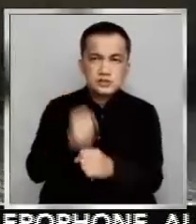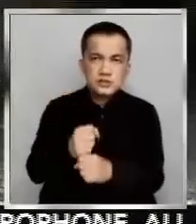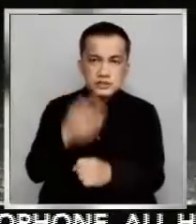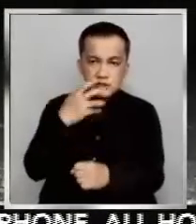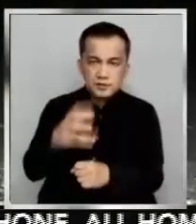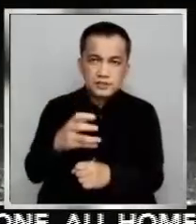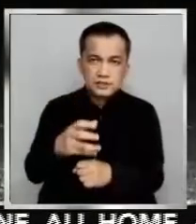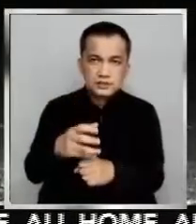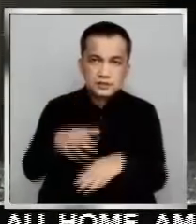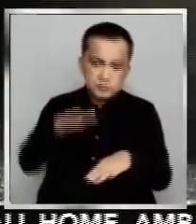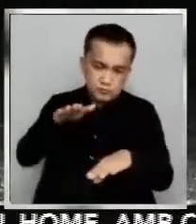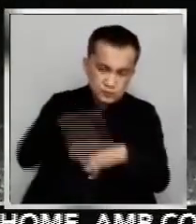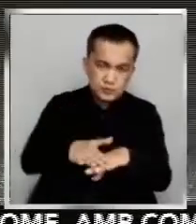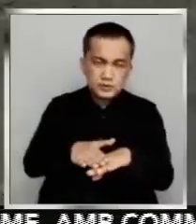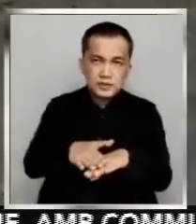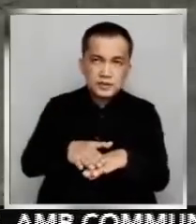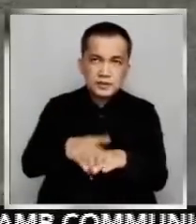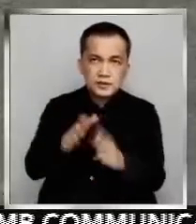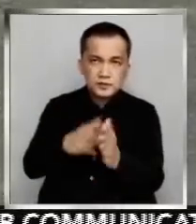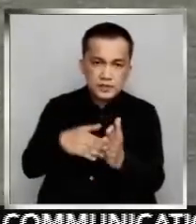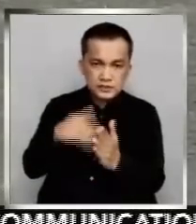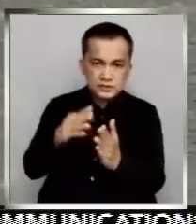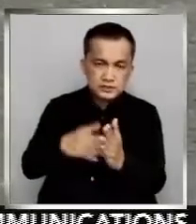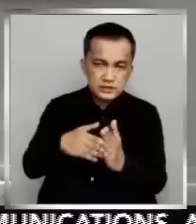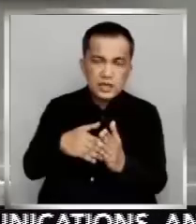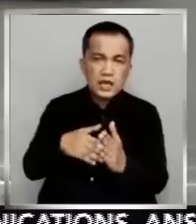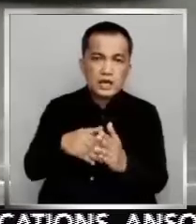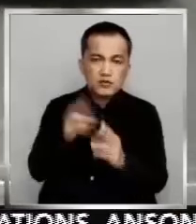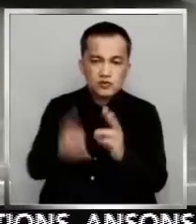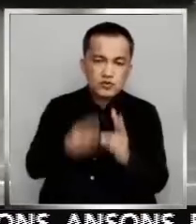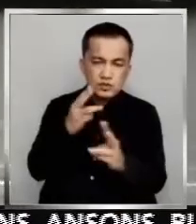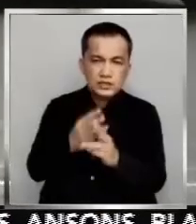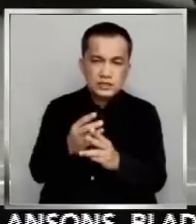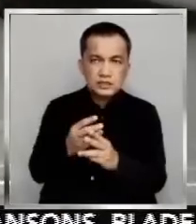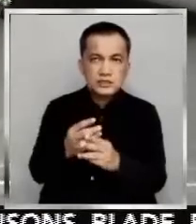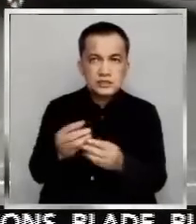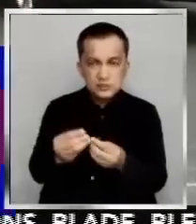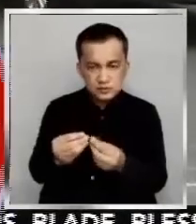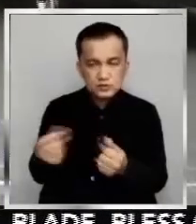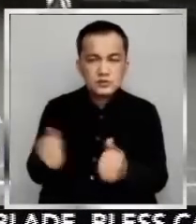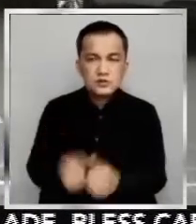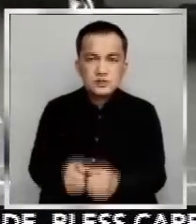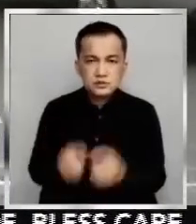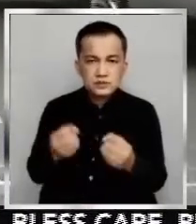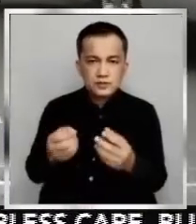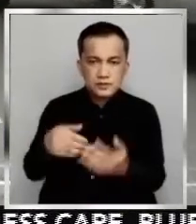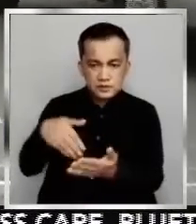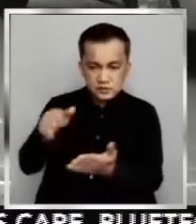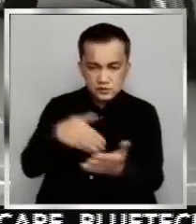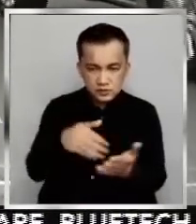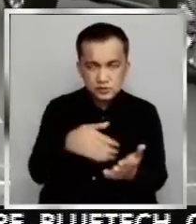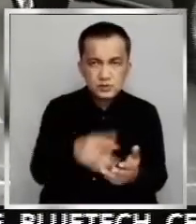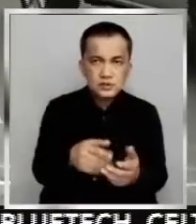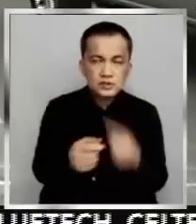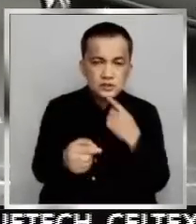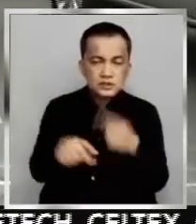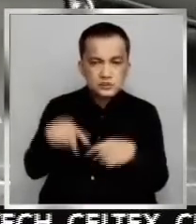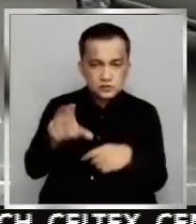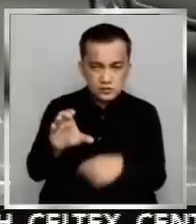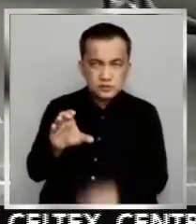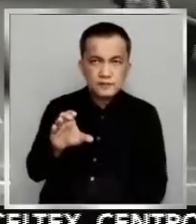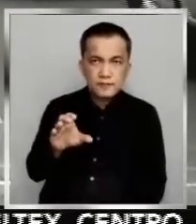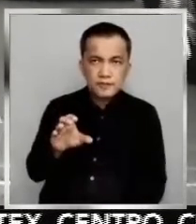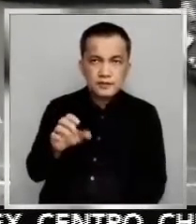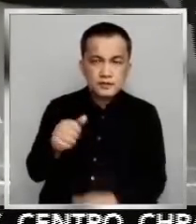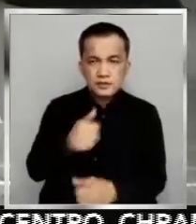kumakapit yung mga painting sa gulong. Kaya so nagpe-paid. Sa dami ng ginagawa ng lane marking dito sa Quezon City, yung iba din na